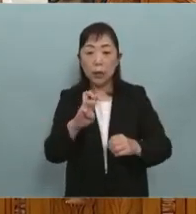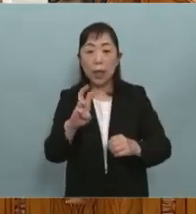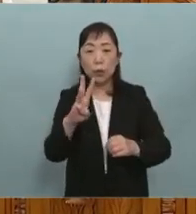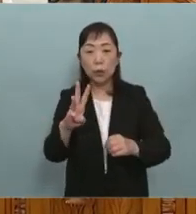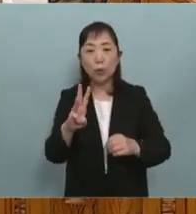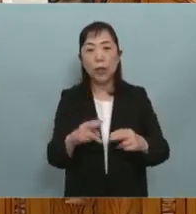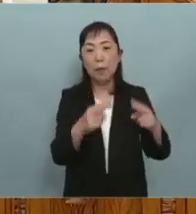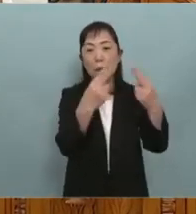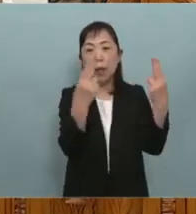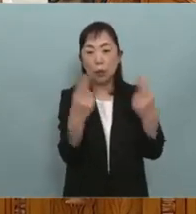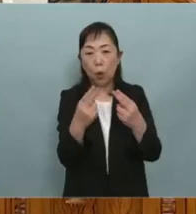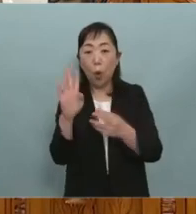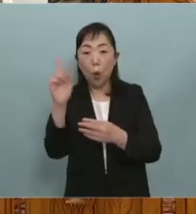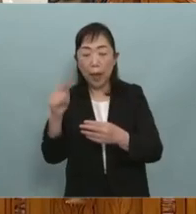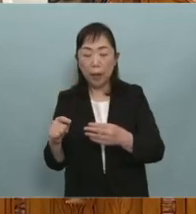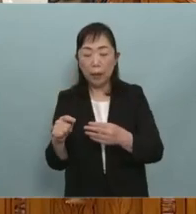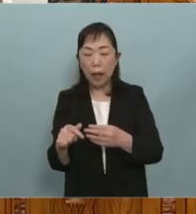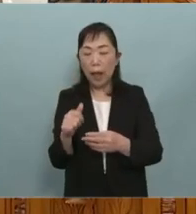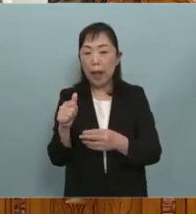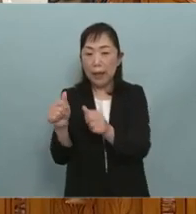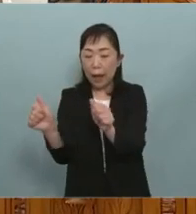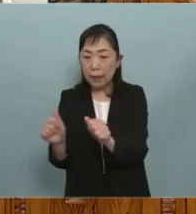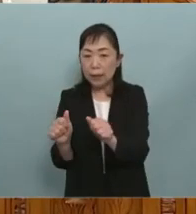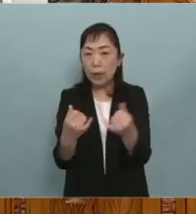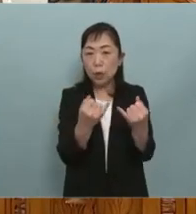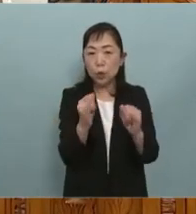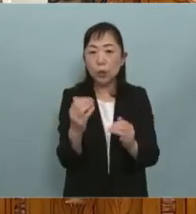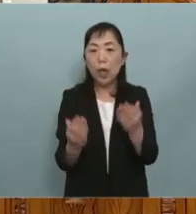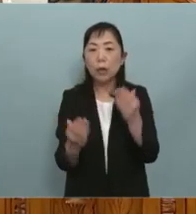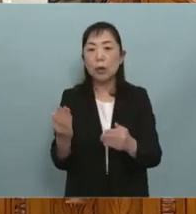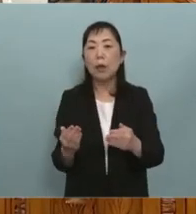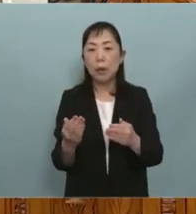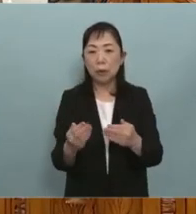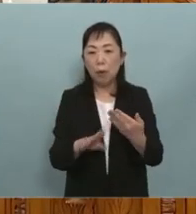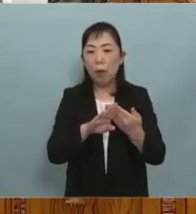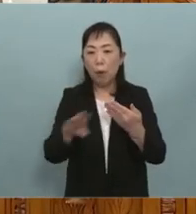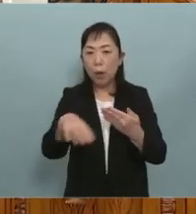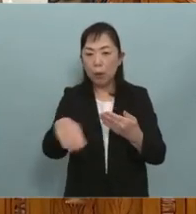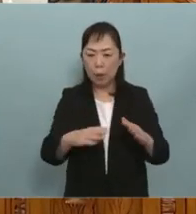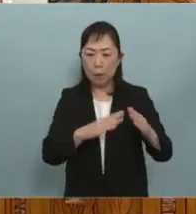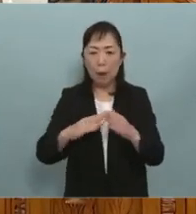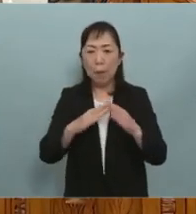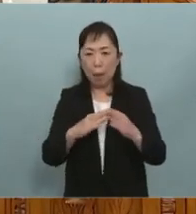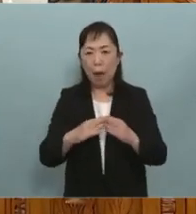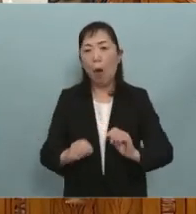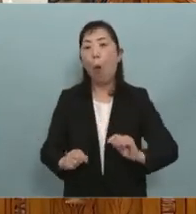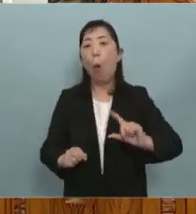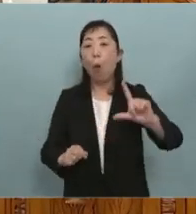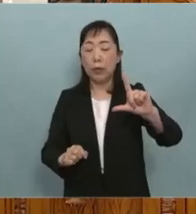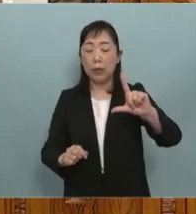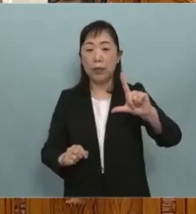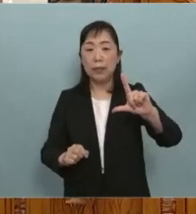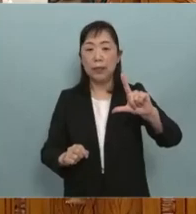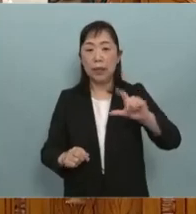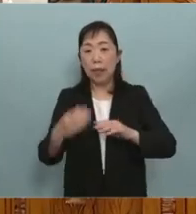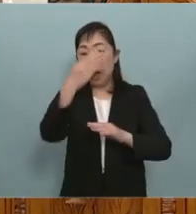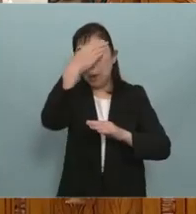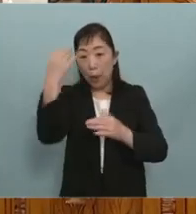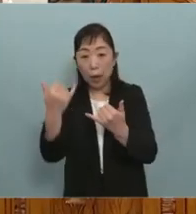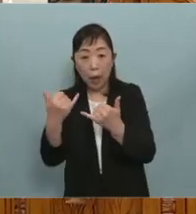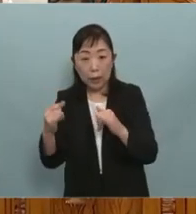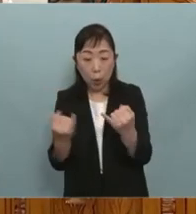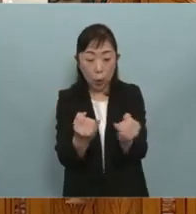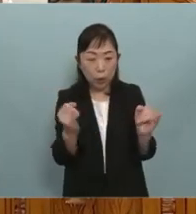同権で男性より女性の方が多く転出する状況となっております若者